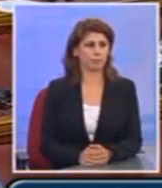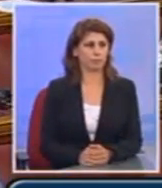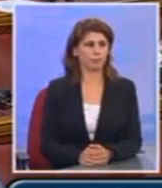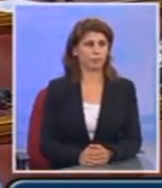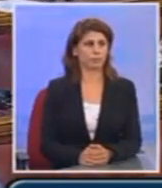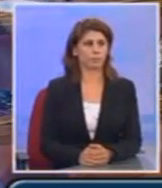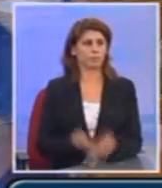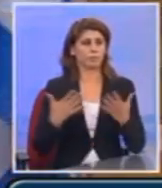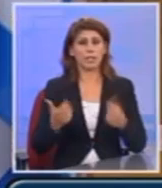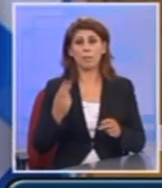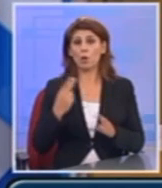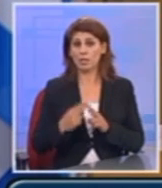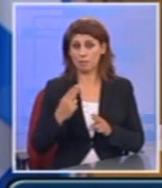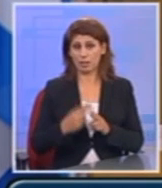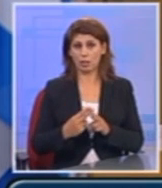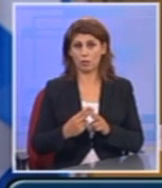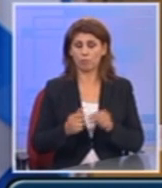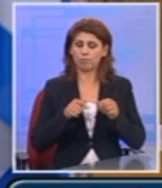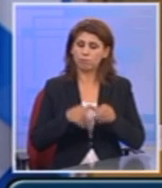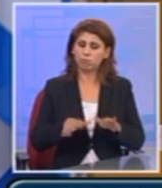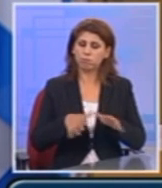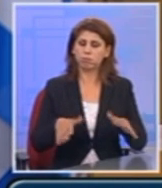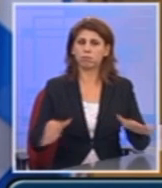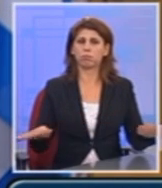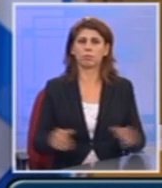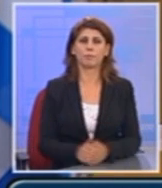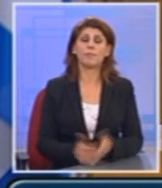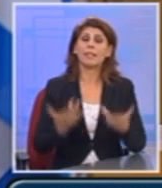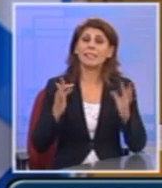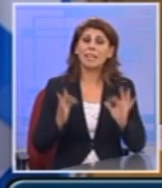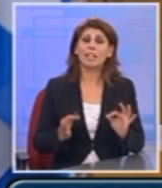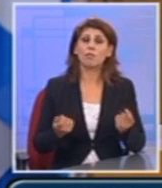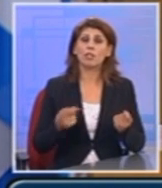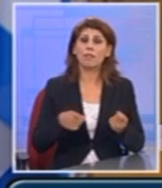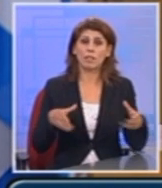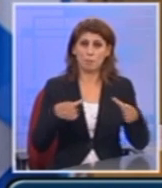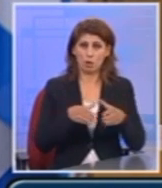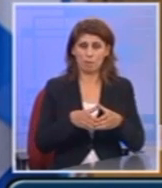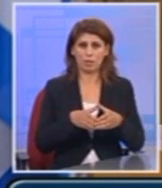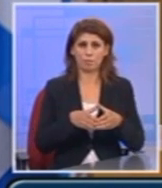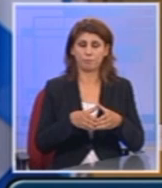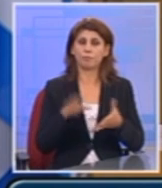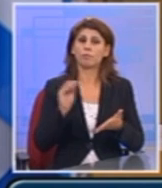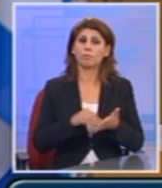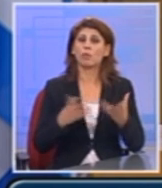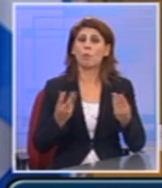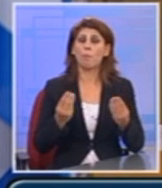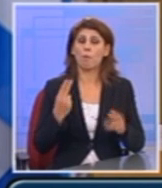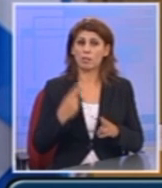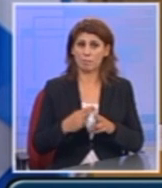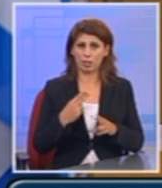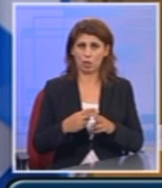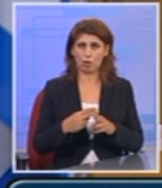είναι πολύ σημαντικό να διαδοθεί το τι ακριβώς κάνει αυτή η επιτροπή αλλά επίσης είναι πολύ